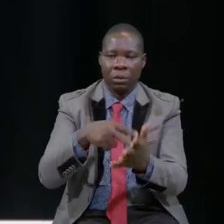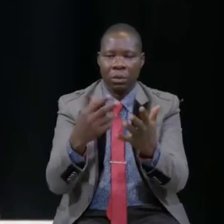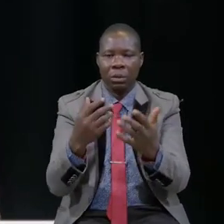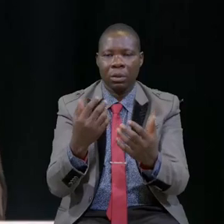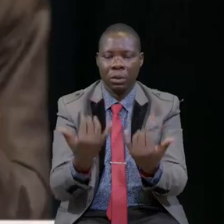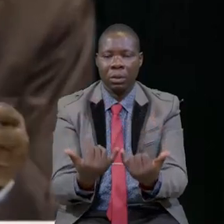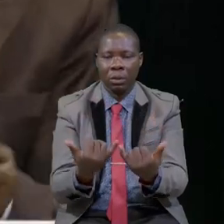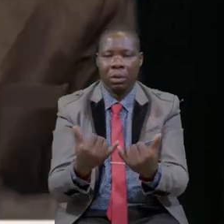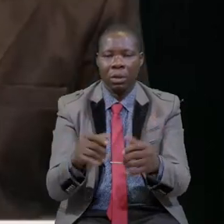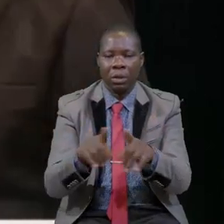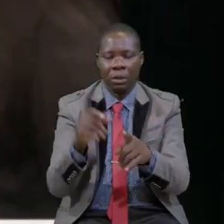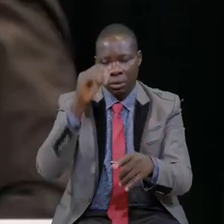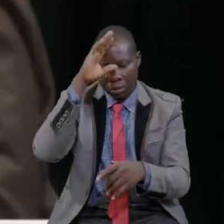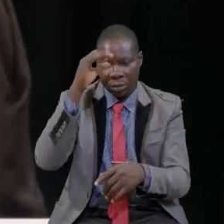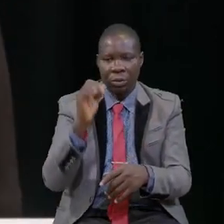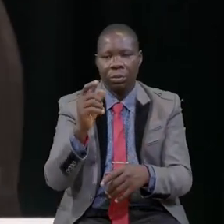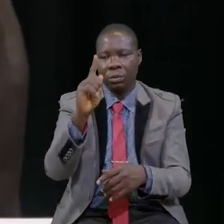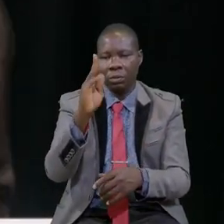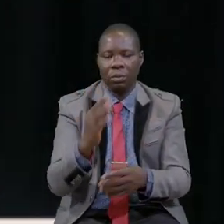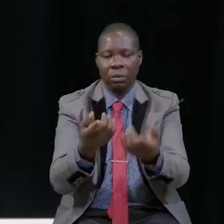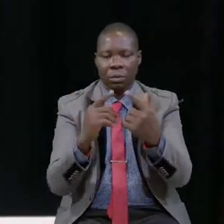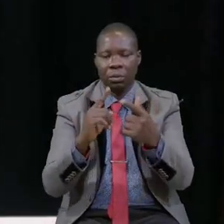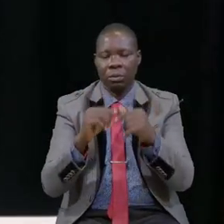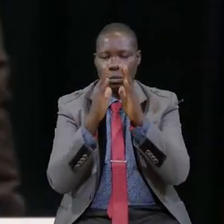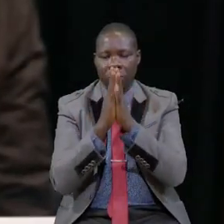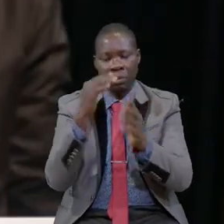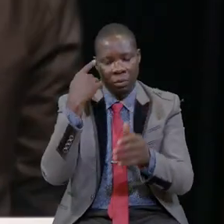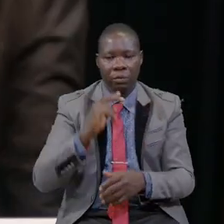Comme l'homme de Dieu vient,